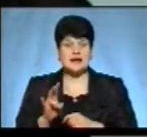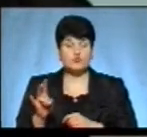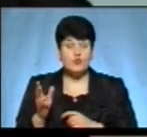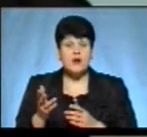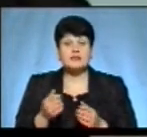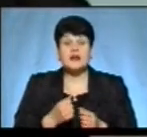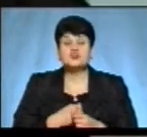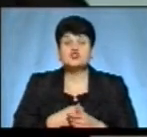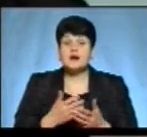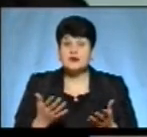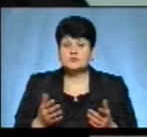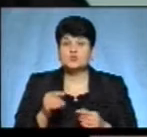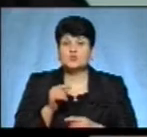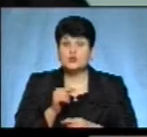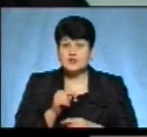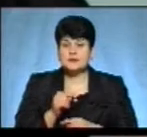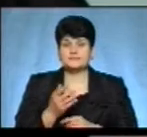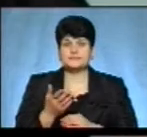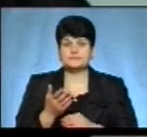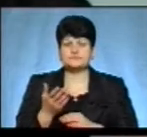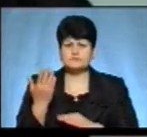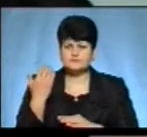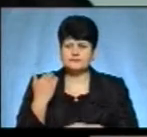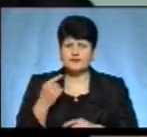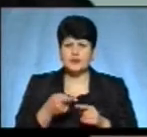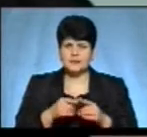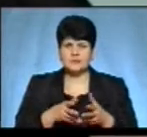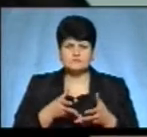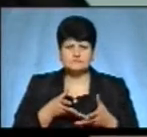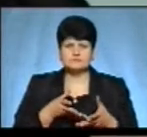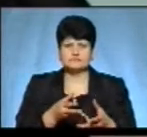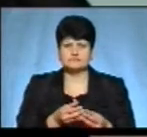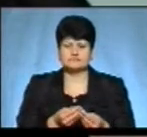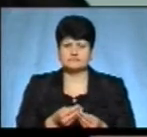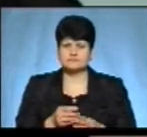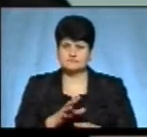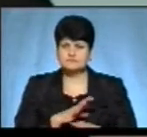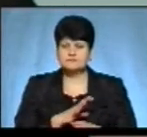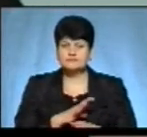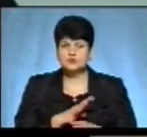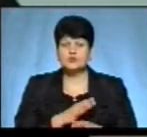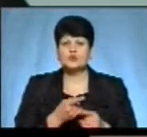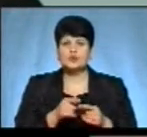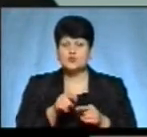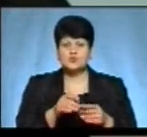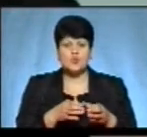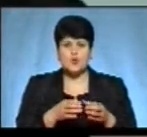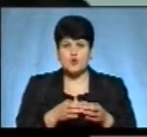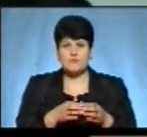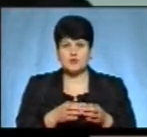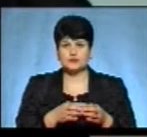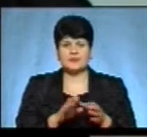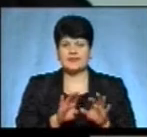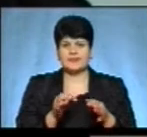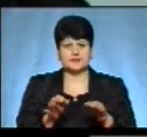тоді під певним тиском і певних сил цю громаду